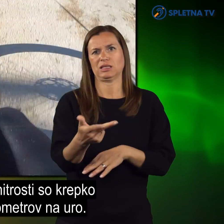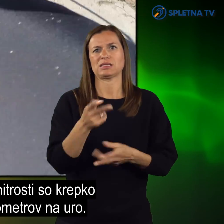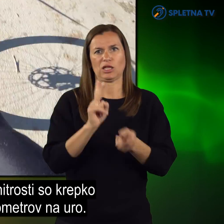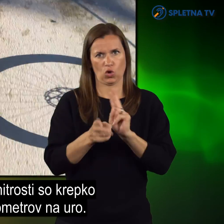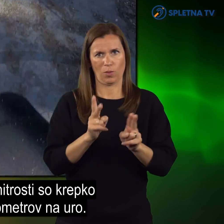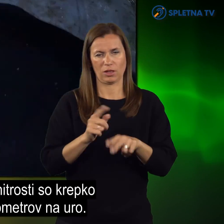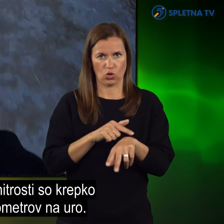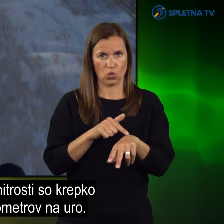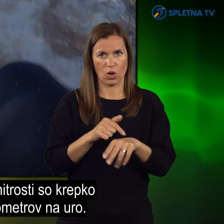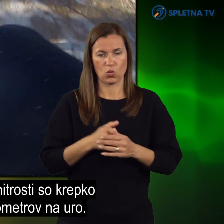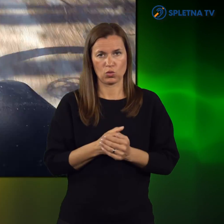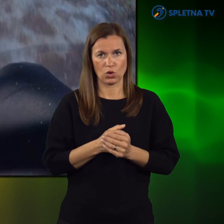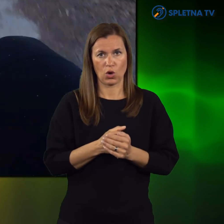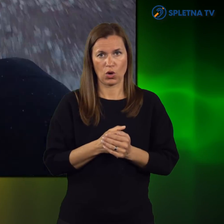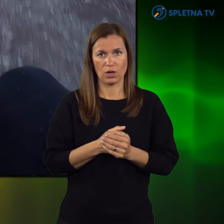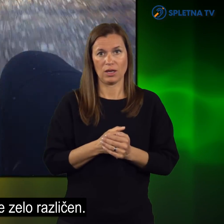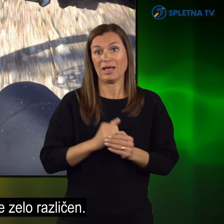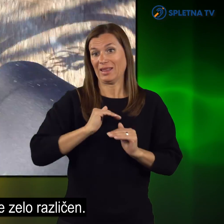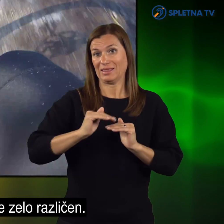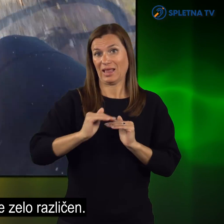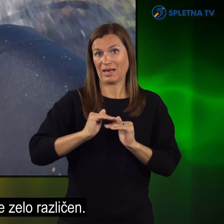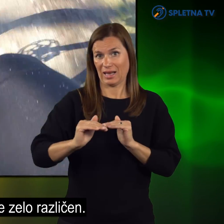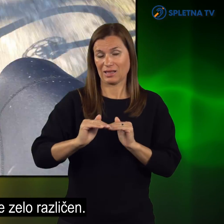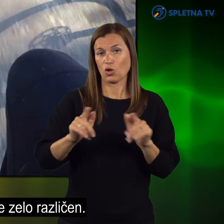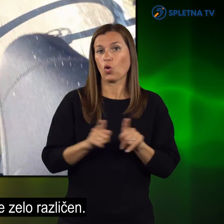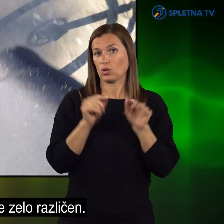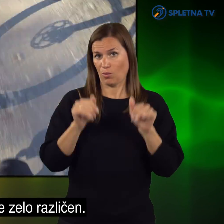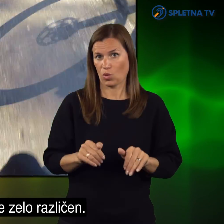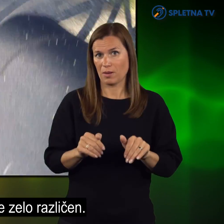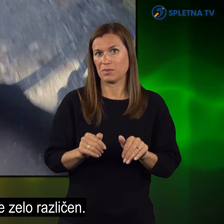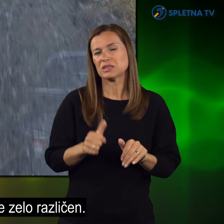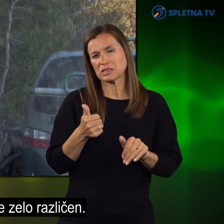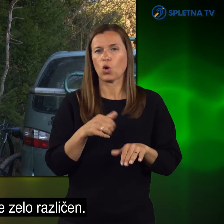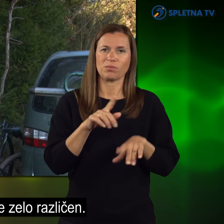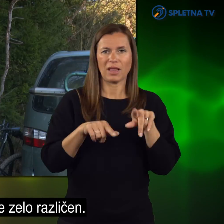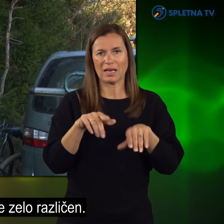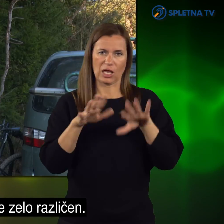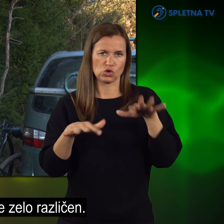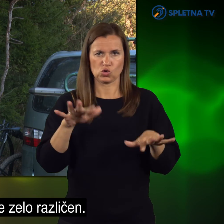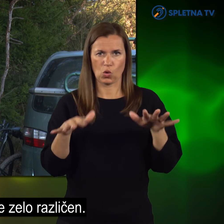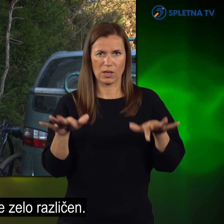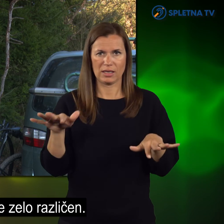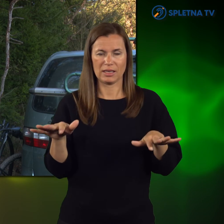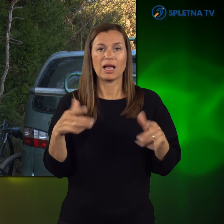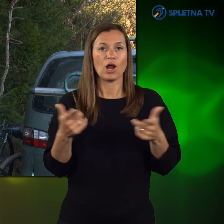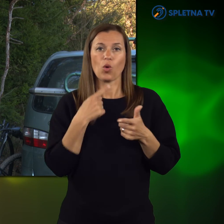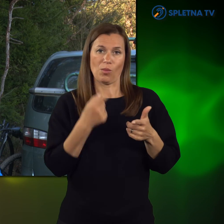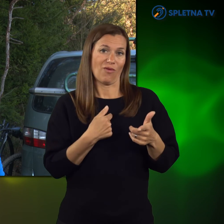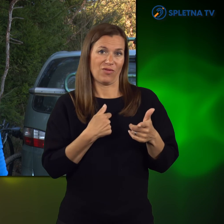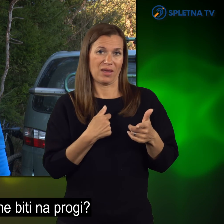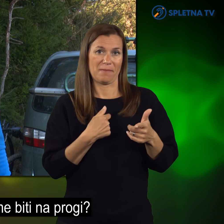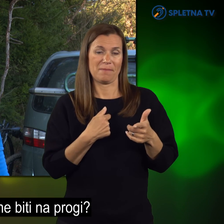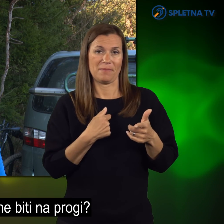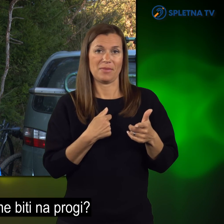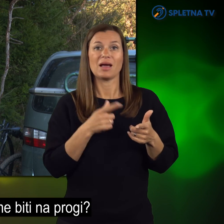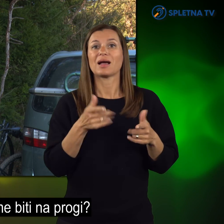nad 30 km/h. Zdaj sam teren, kakršen mora biti, seveda zelo varira. Zdaj jaz bom povedal tistega,